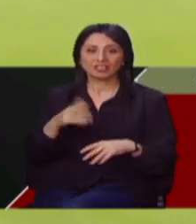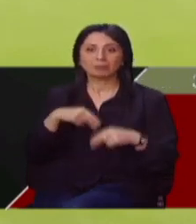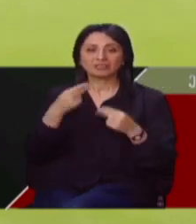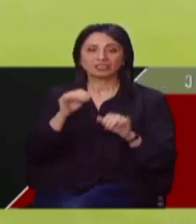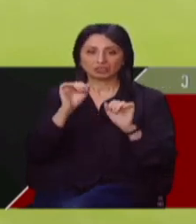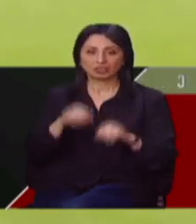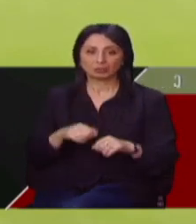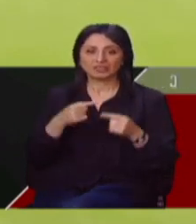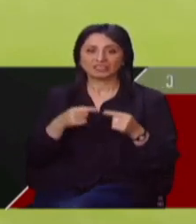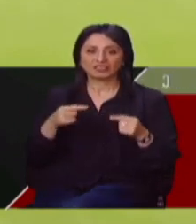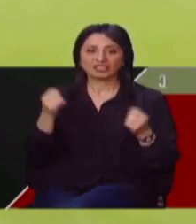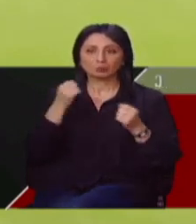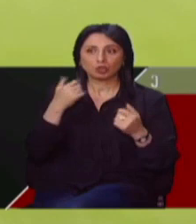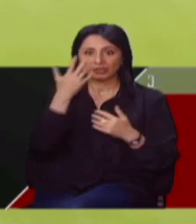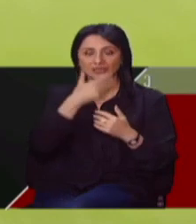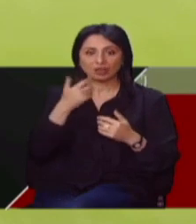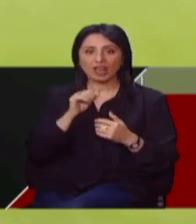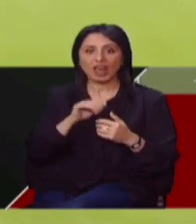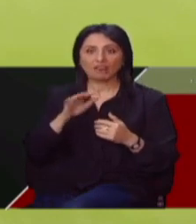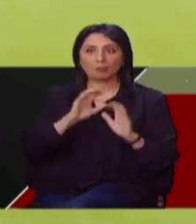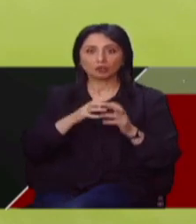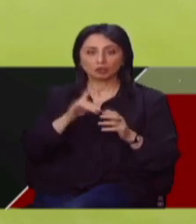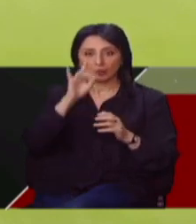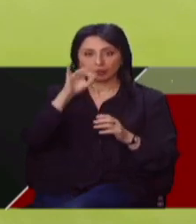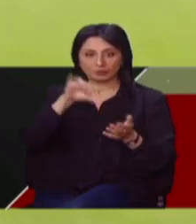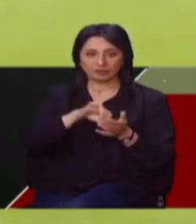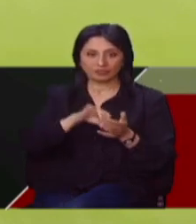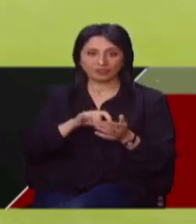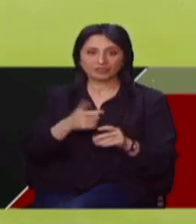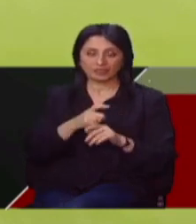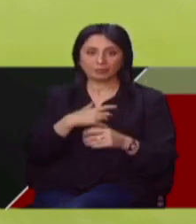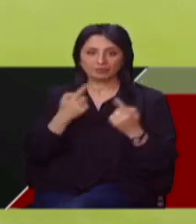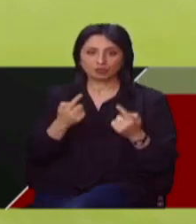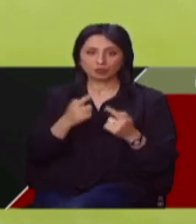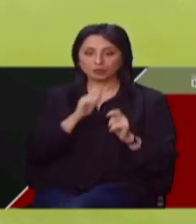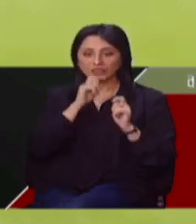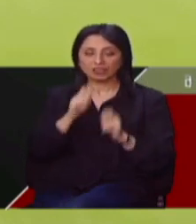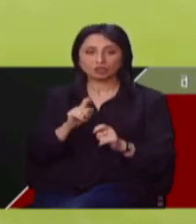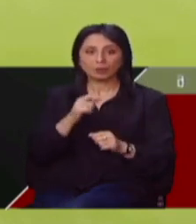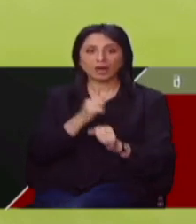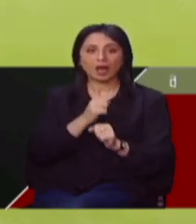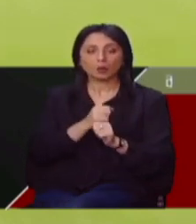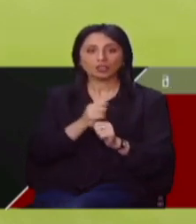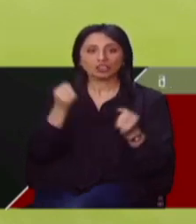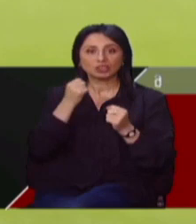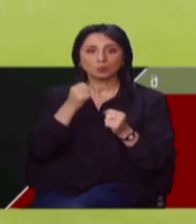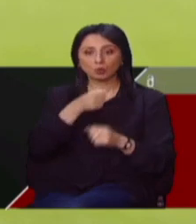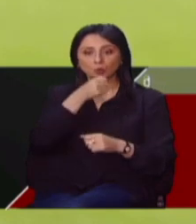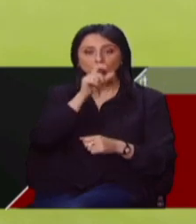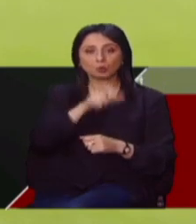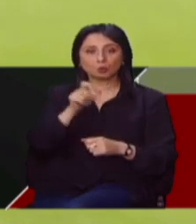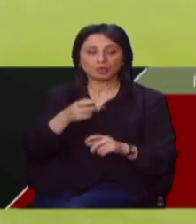მიეცეს საშუალება სხვადასხვა სპორტის სახეობაში ევროპის და მსოფლიო ჩემპიონატს დაესწროს და ძალზედ მნიშვნელოვანი ასევე საჩუქარი რაც ჩვენ გავუკეთოთ სპორტულ